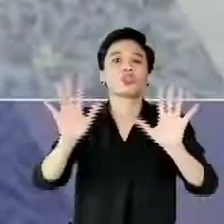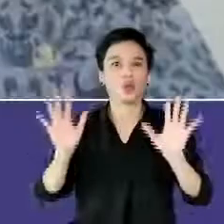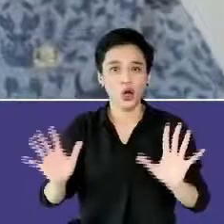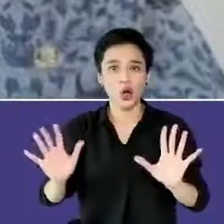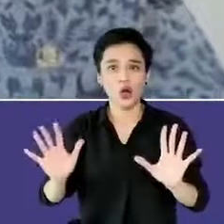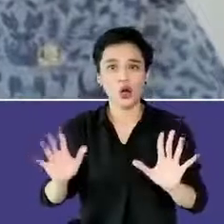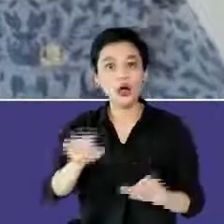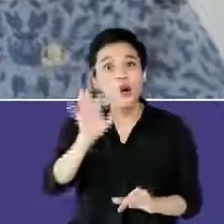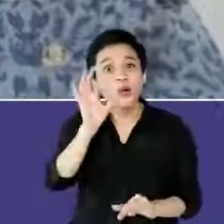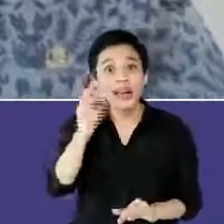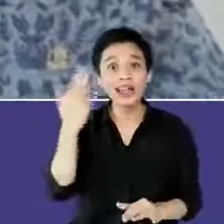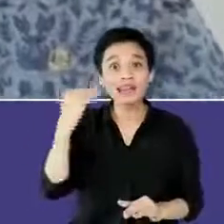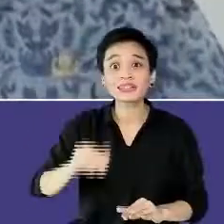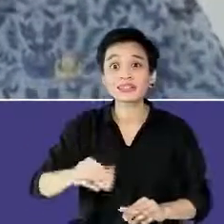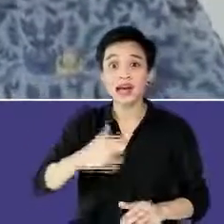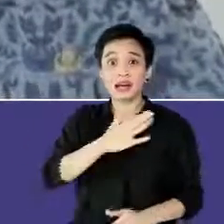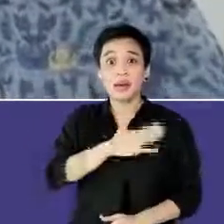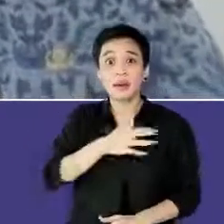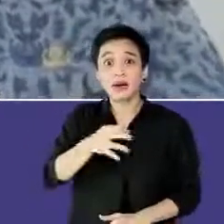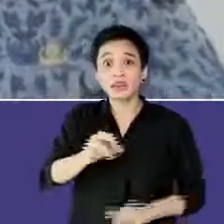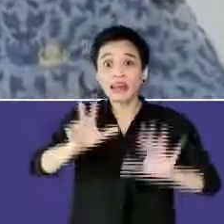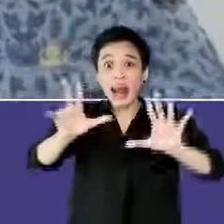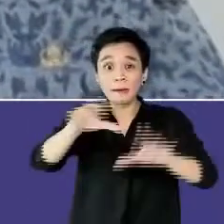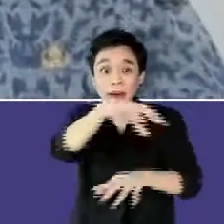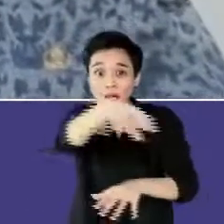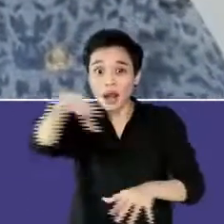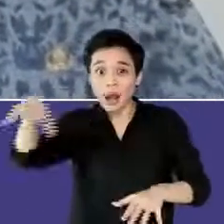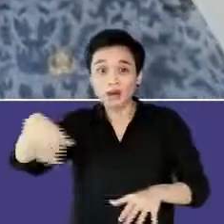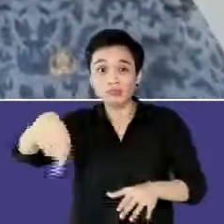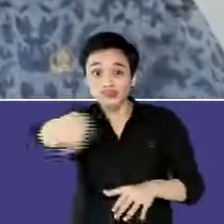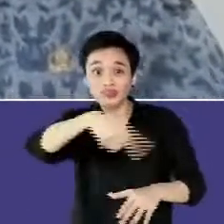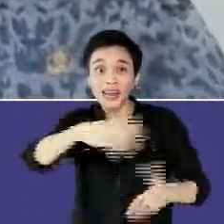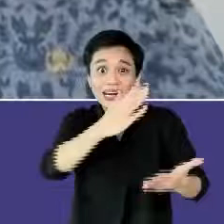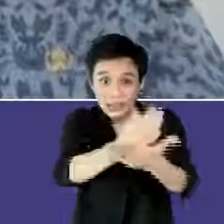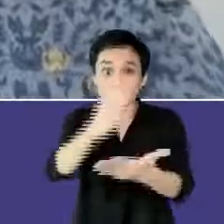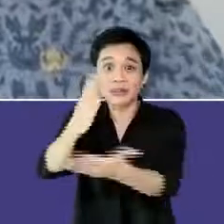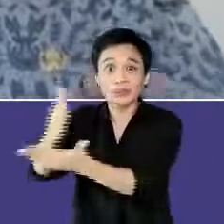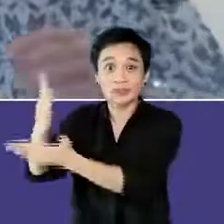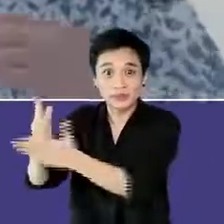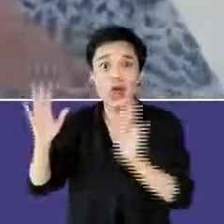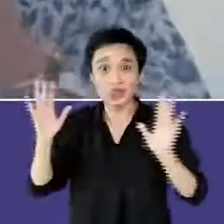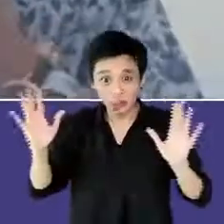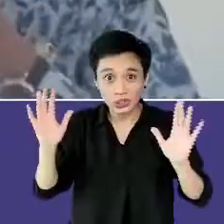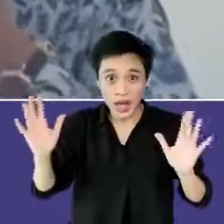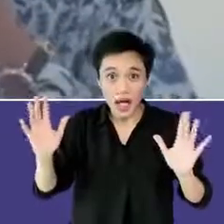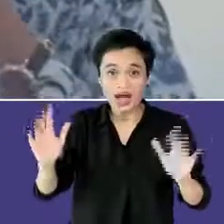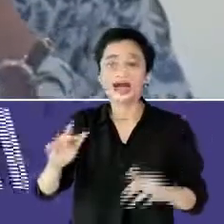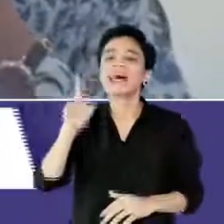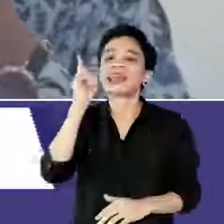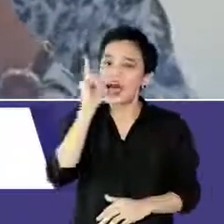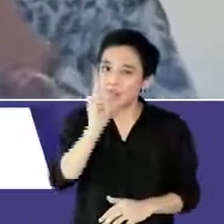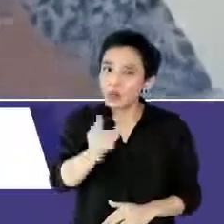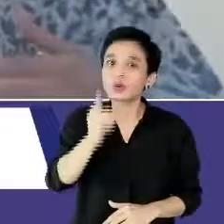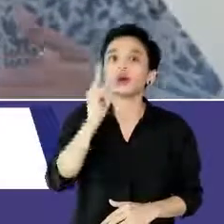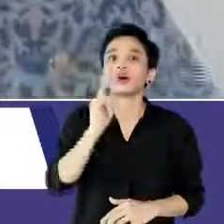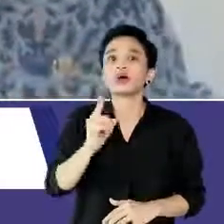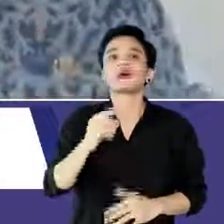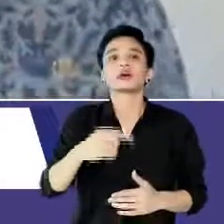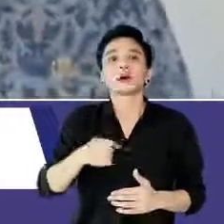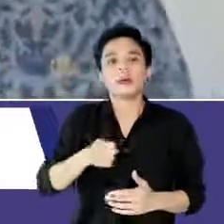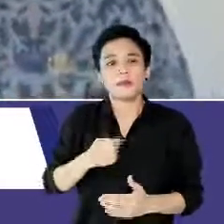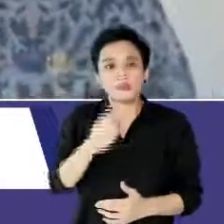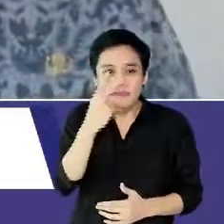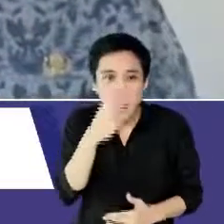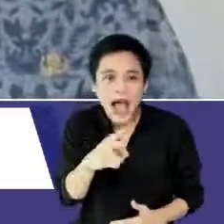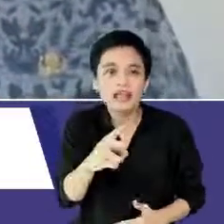yang delapan kabupaten kota ini yang ini kedekatan operasi gabungan dari masing-masing kabupaten kota